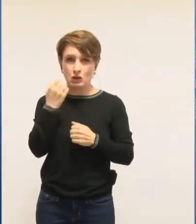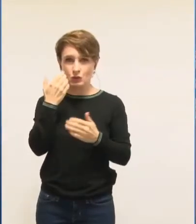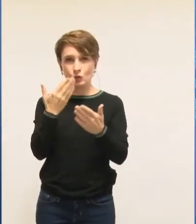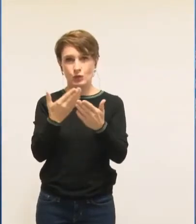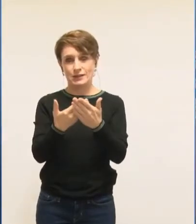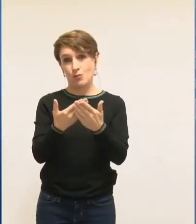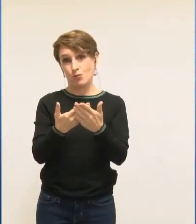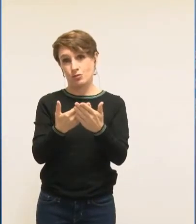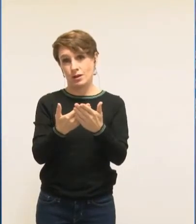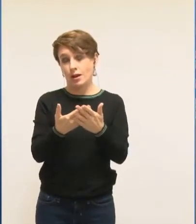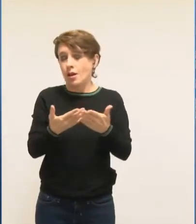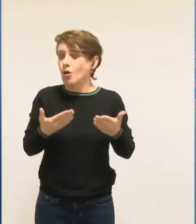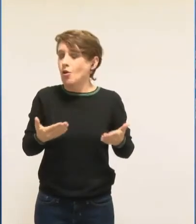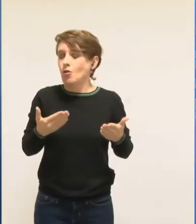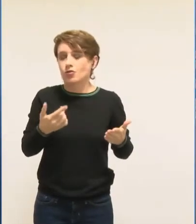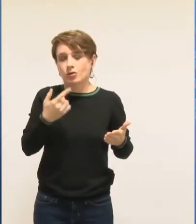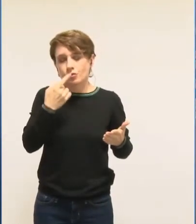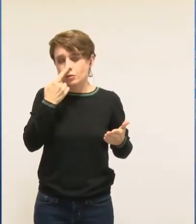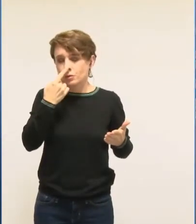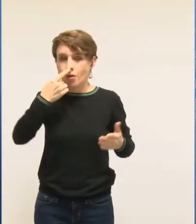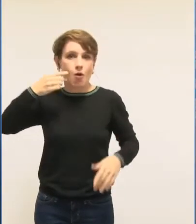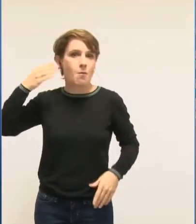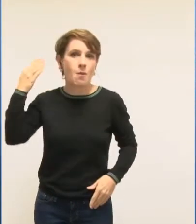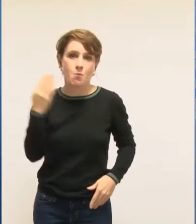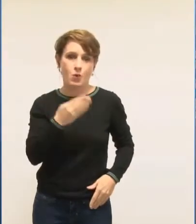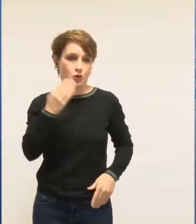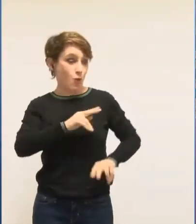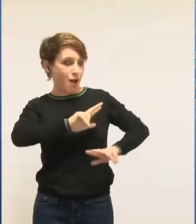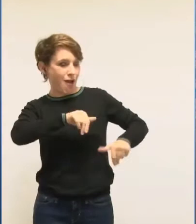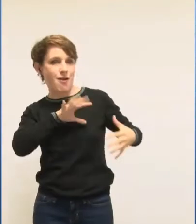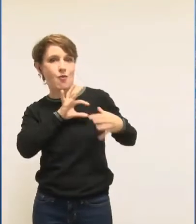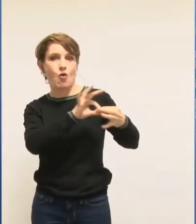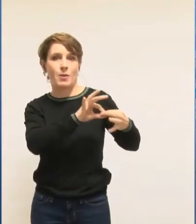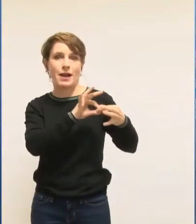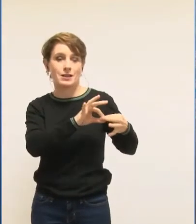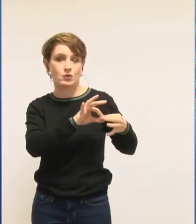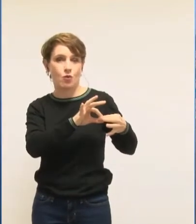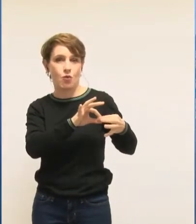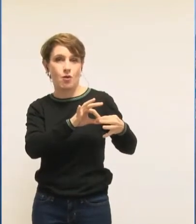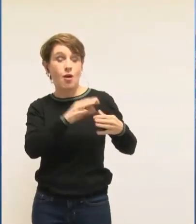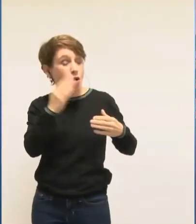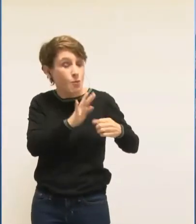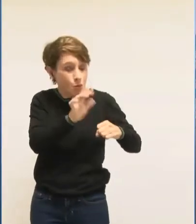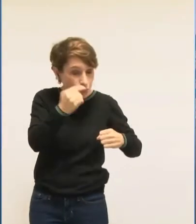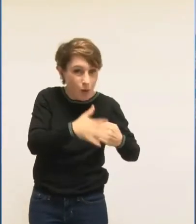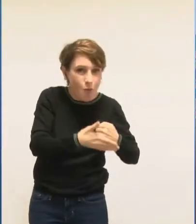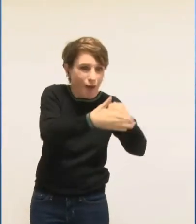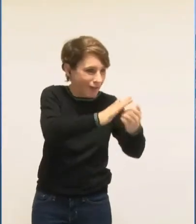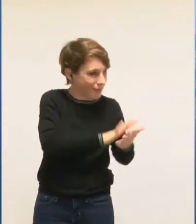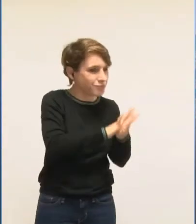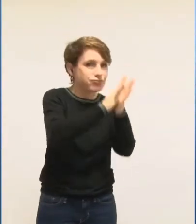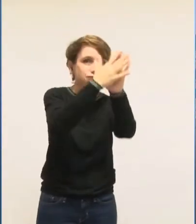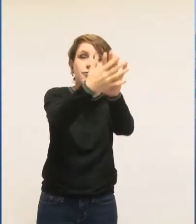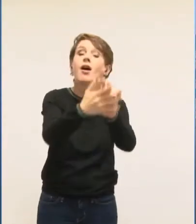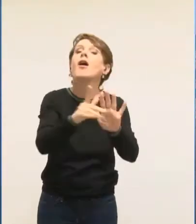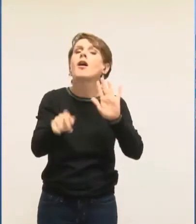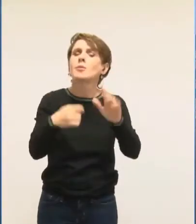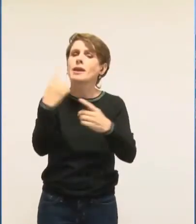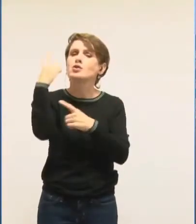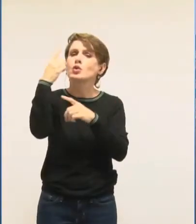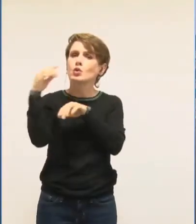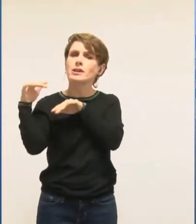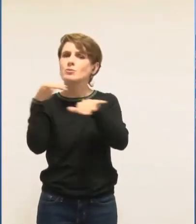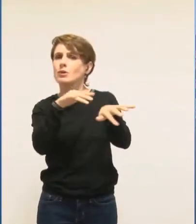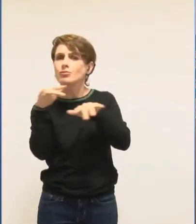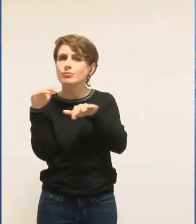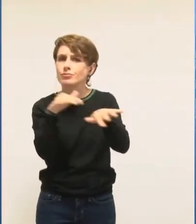plus que jamais besoin de cette coopération pour l'aider à relever le défi majeur de sa mutation. Par le tourisme, bien sûr, mais aussi